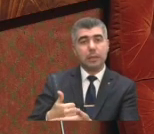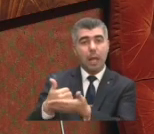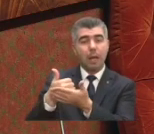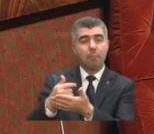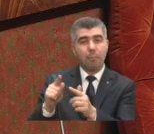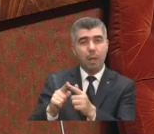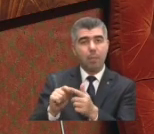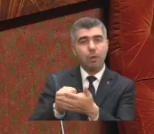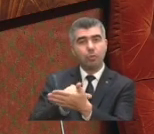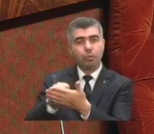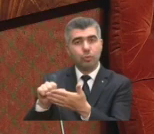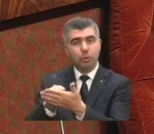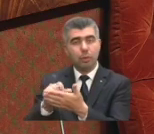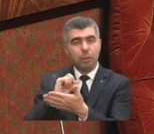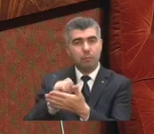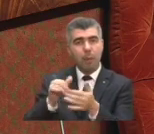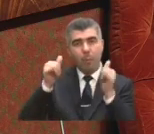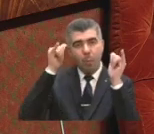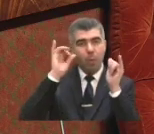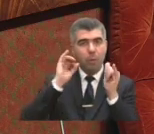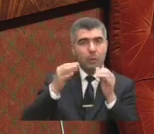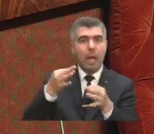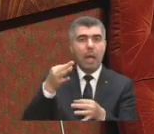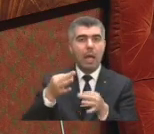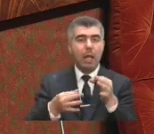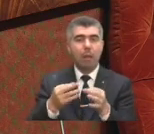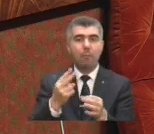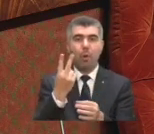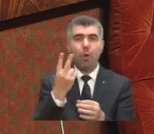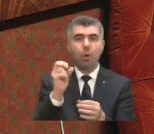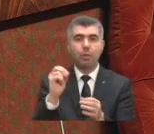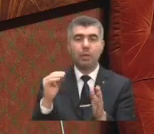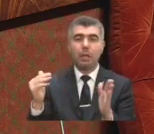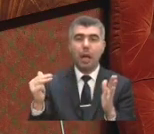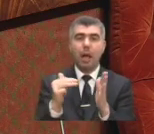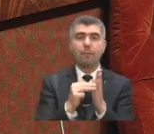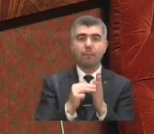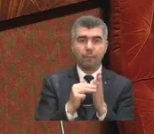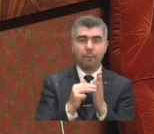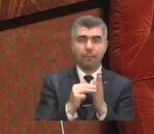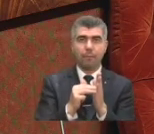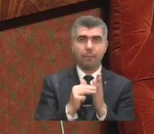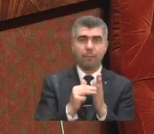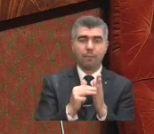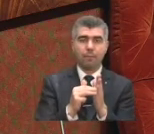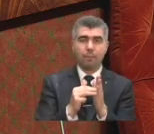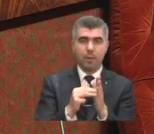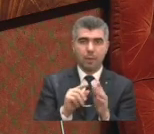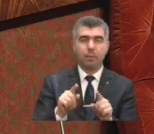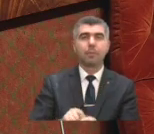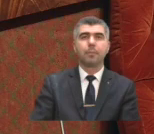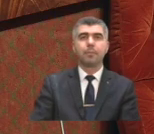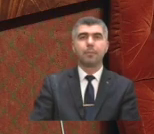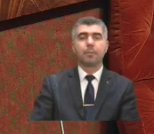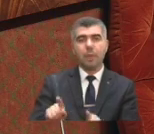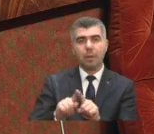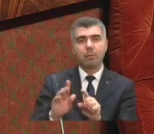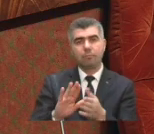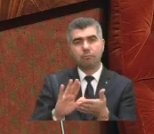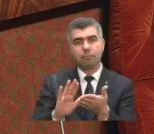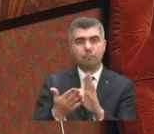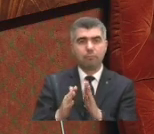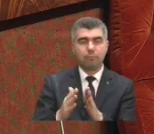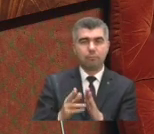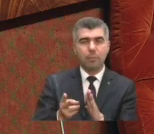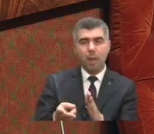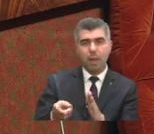الحلوب واللي كيشمل 20,000 رأس ب 24 يعني شهر، واللي كتراوح بين